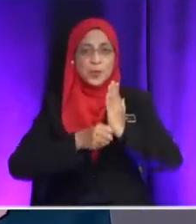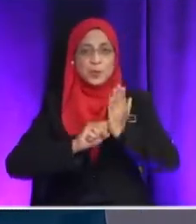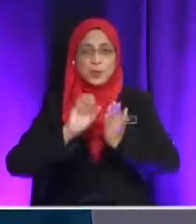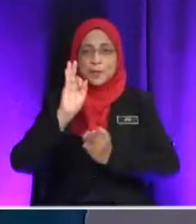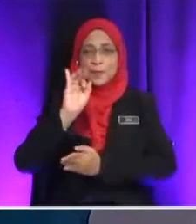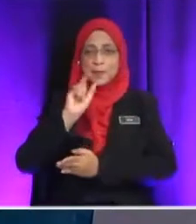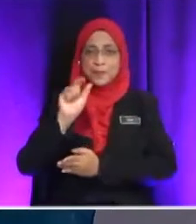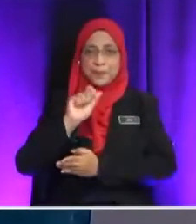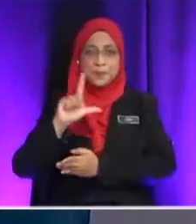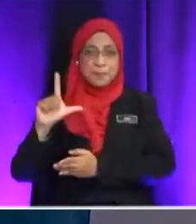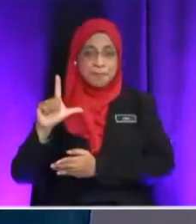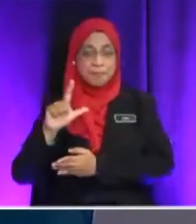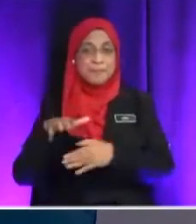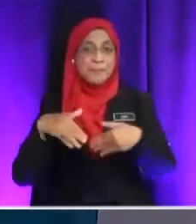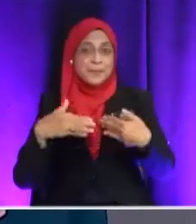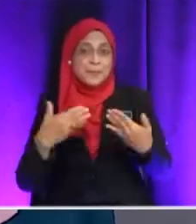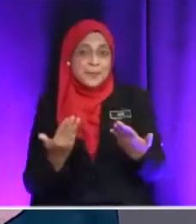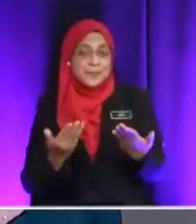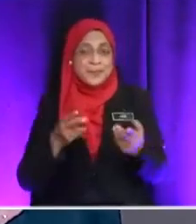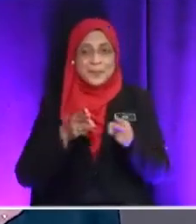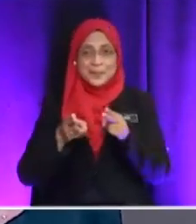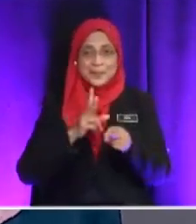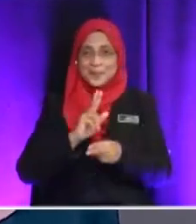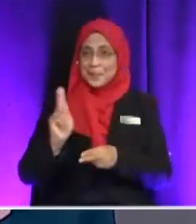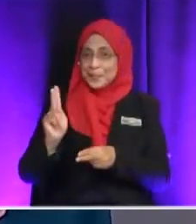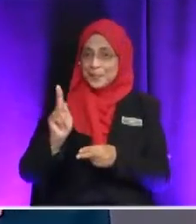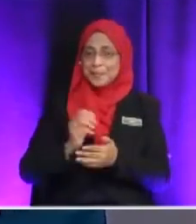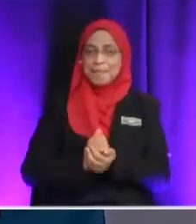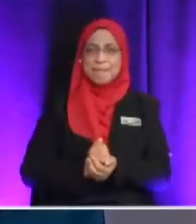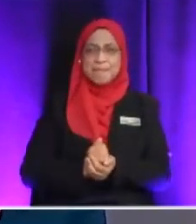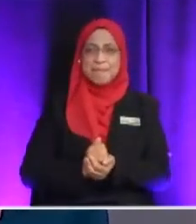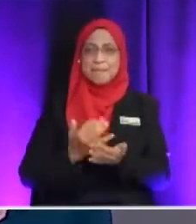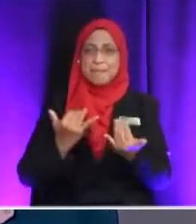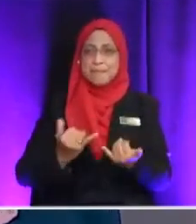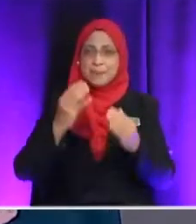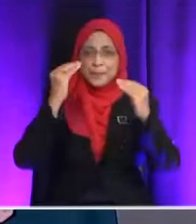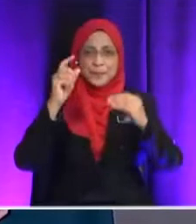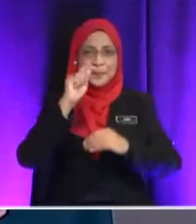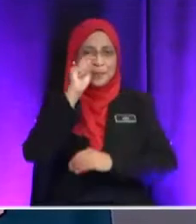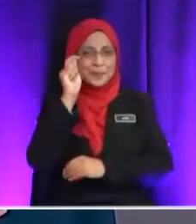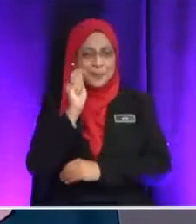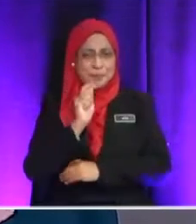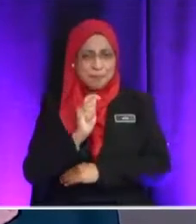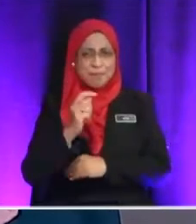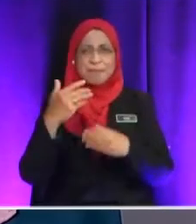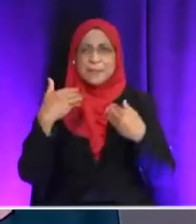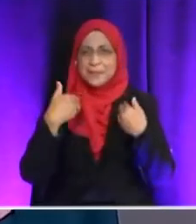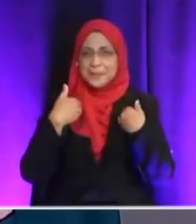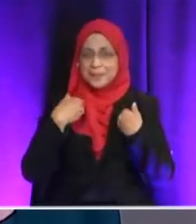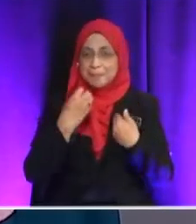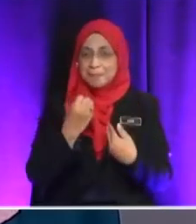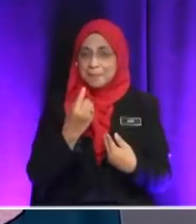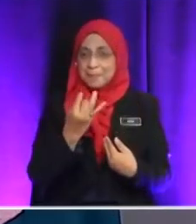physical kita ini ah Oke sebelum tuh C gunakan nyala dulu Dewi ada berapa